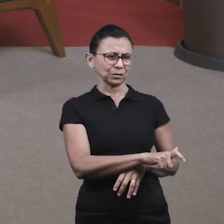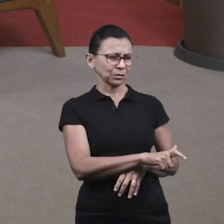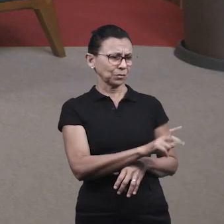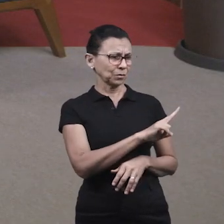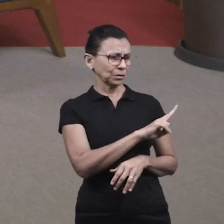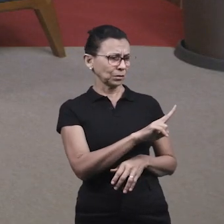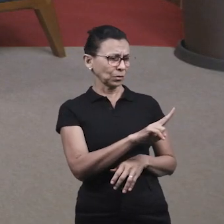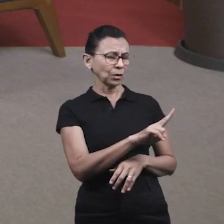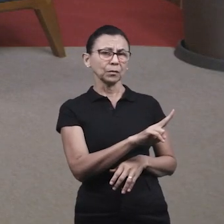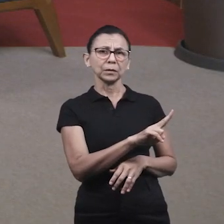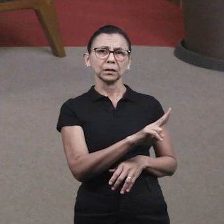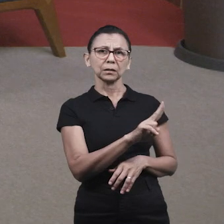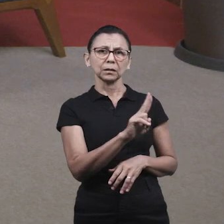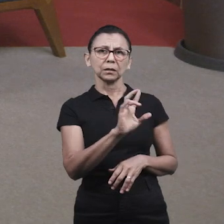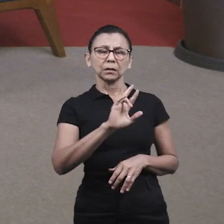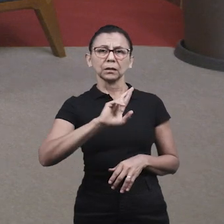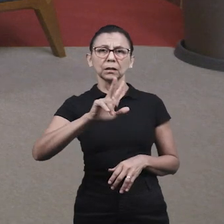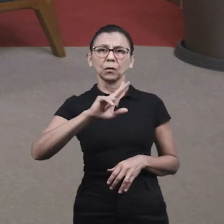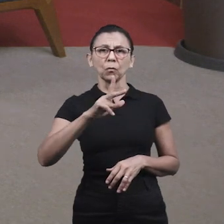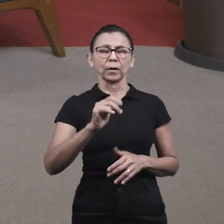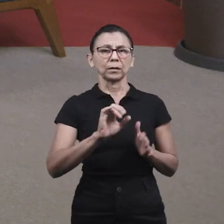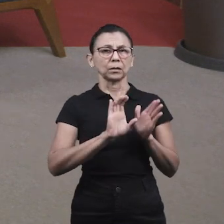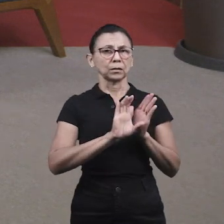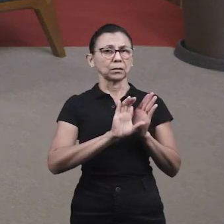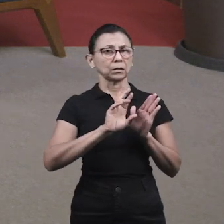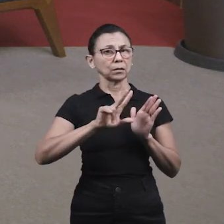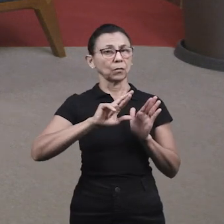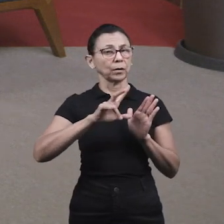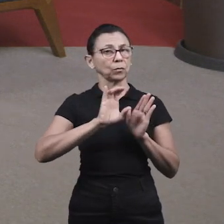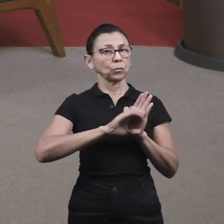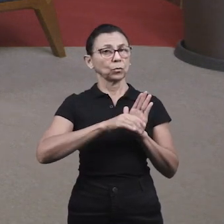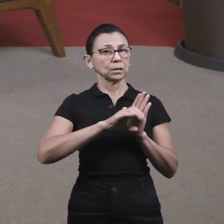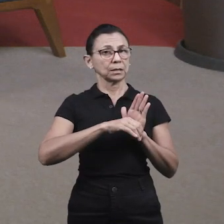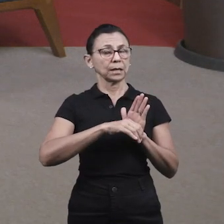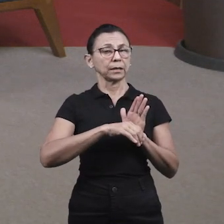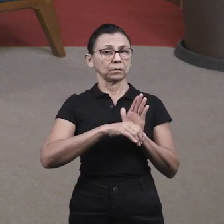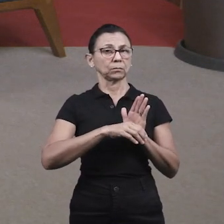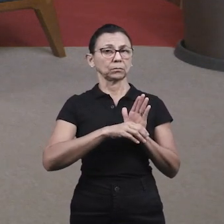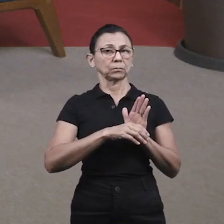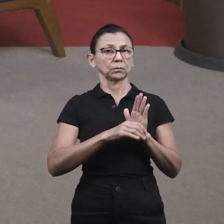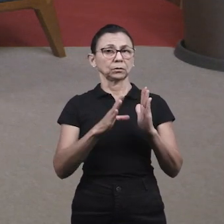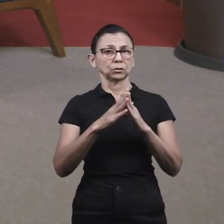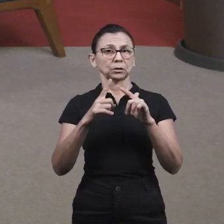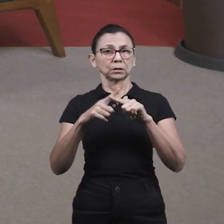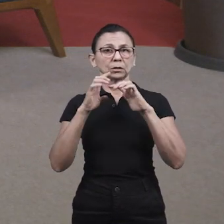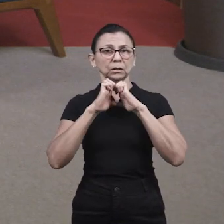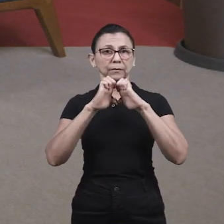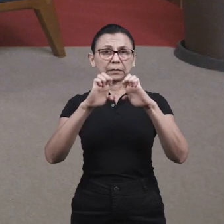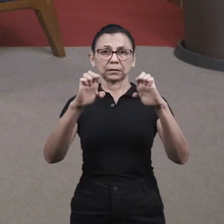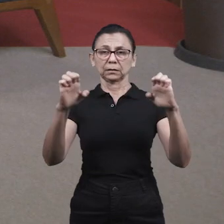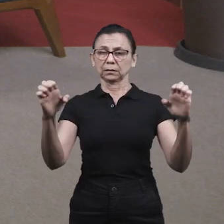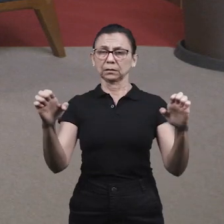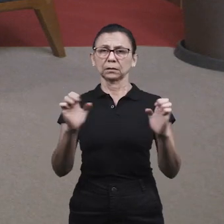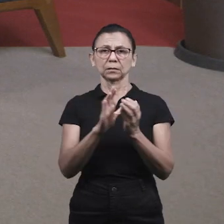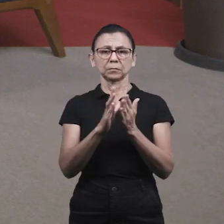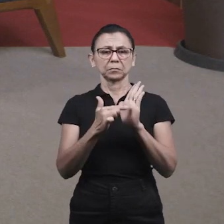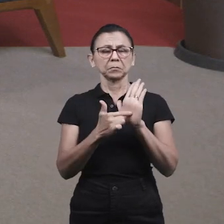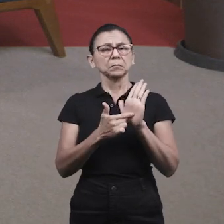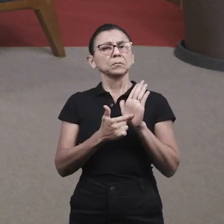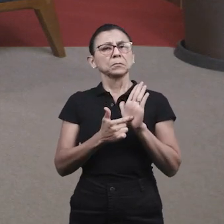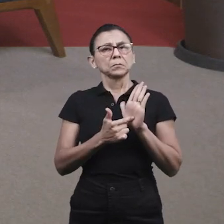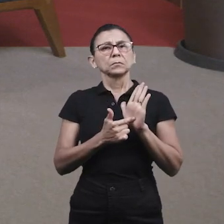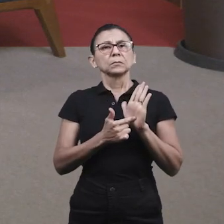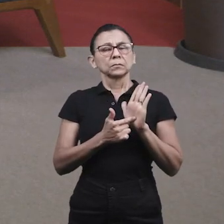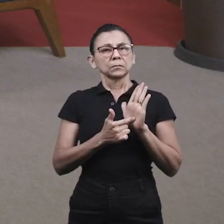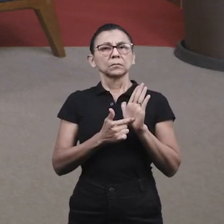mais pas seulement à travers lui, mais uniquement par Jésus. Exactement. C'est un concept, ce